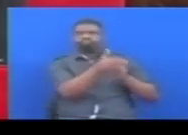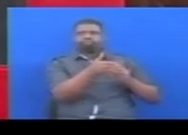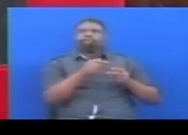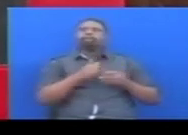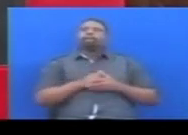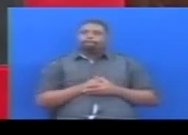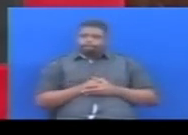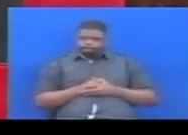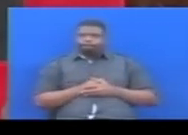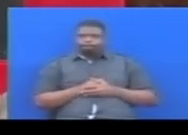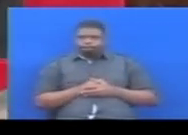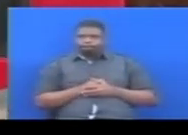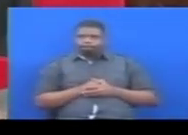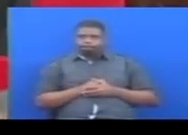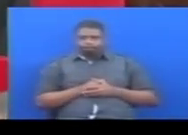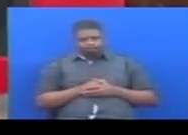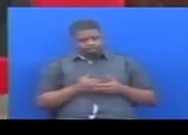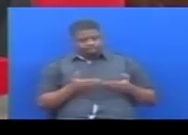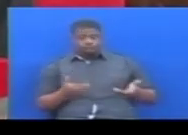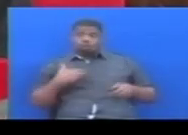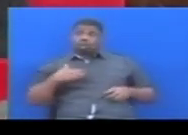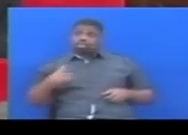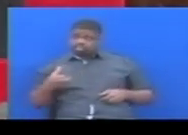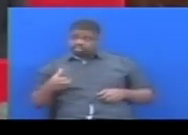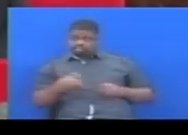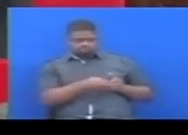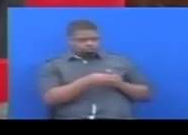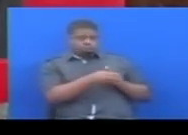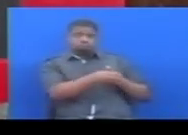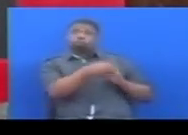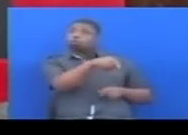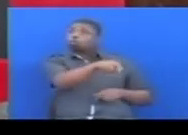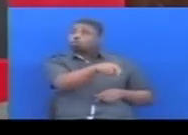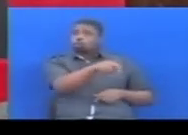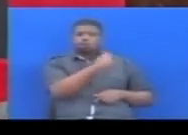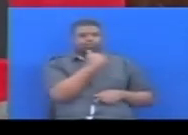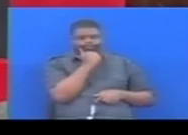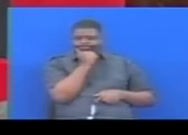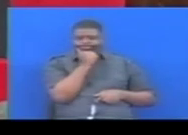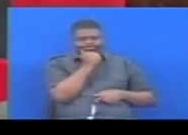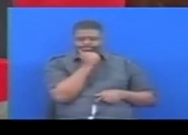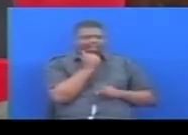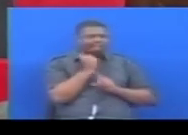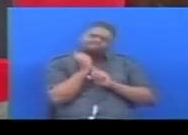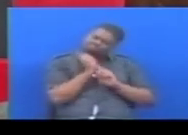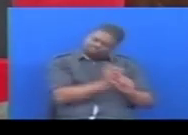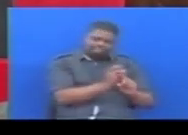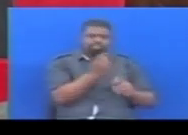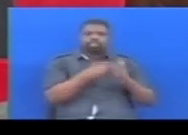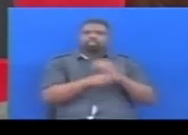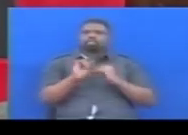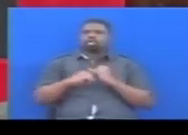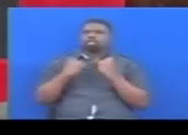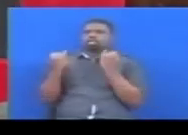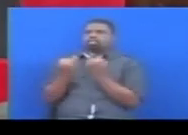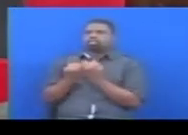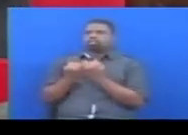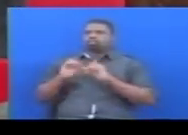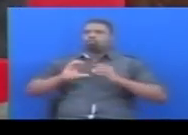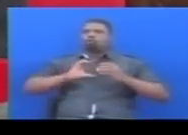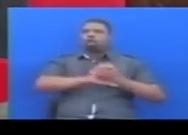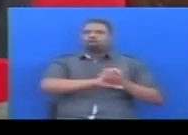Mheshimiwa Waziri, sasa mwongozo huo umekuwa haufuatwi katika mashirika ya muungano.